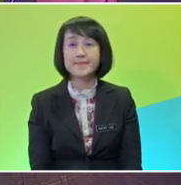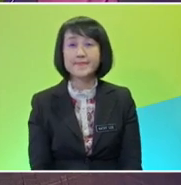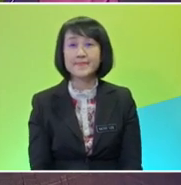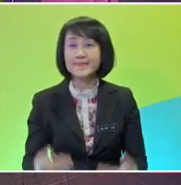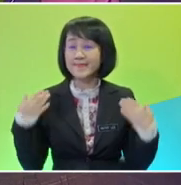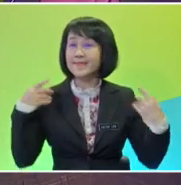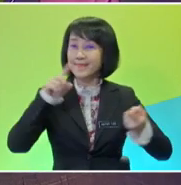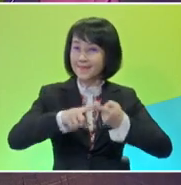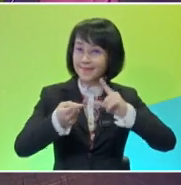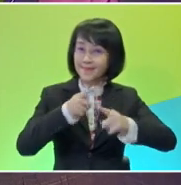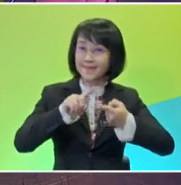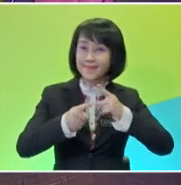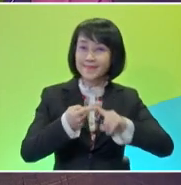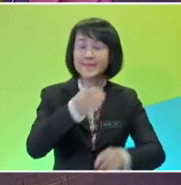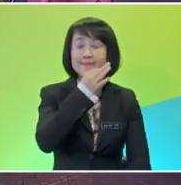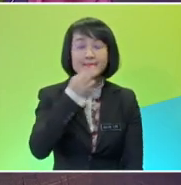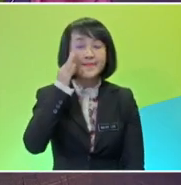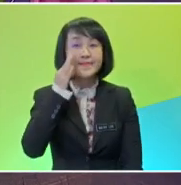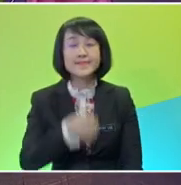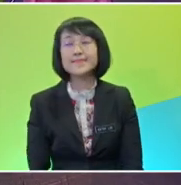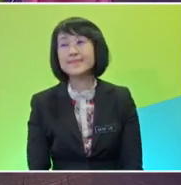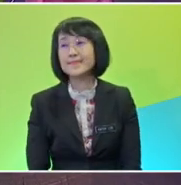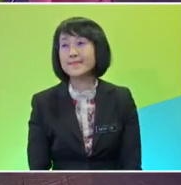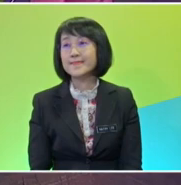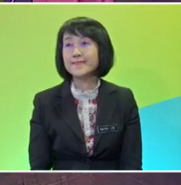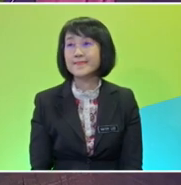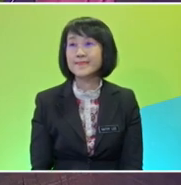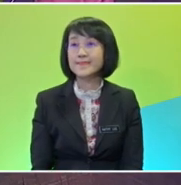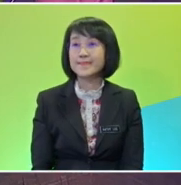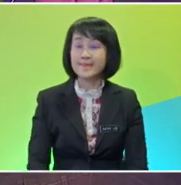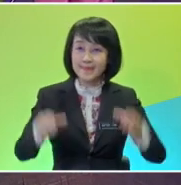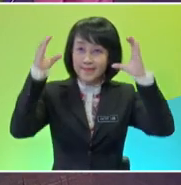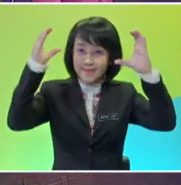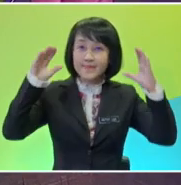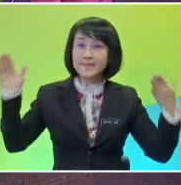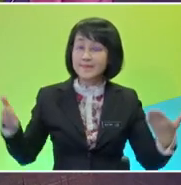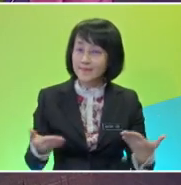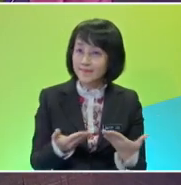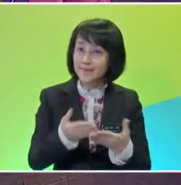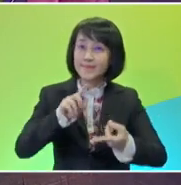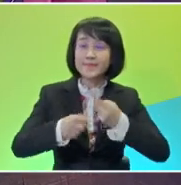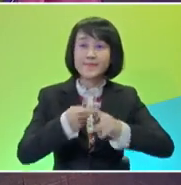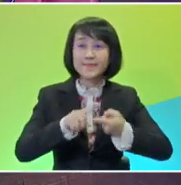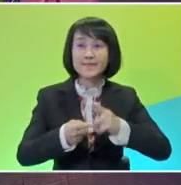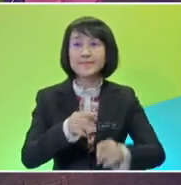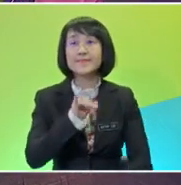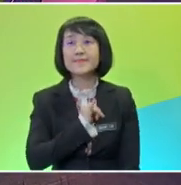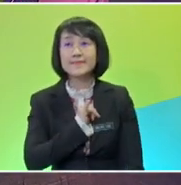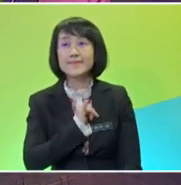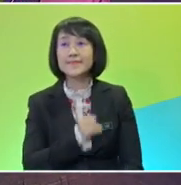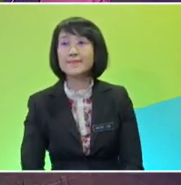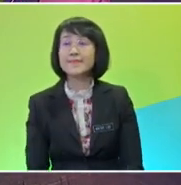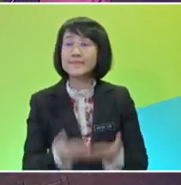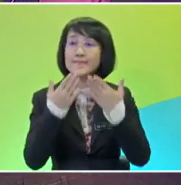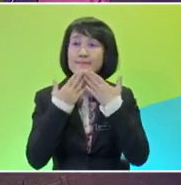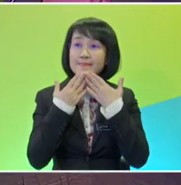kawan-kawan Abang Fizi Cikgu coba Cikgu perkenalkan kawan-kawan saya terima